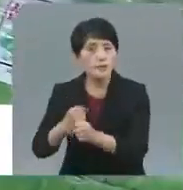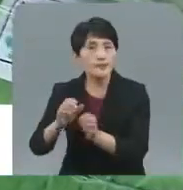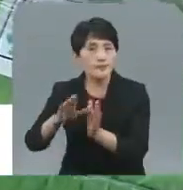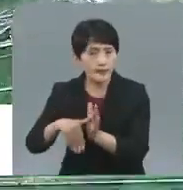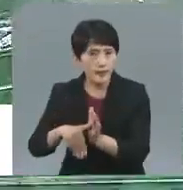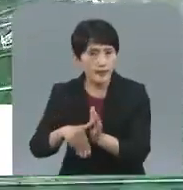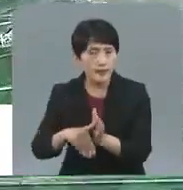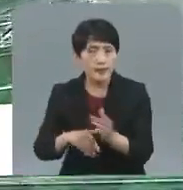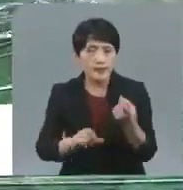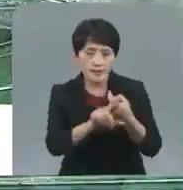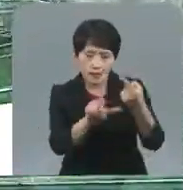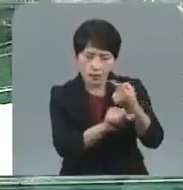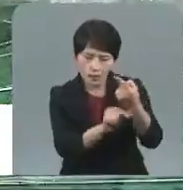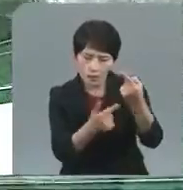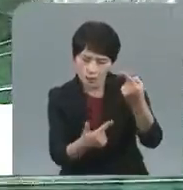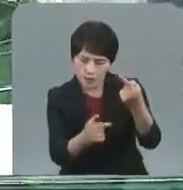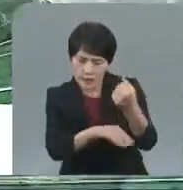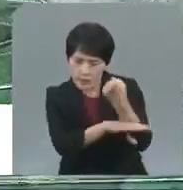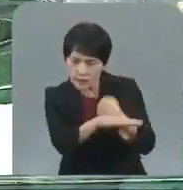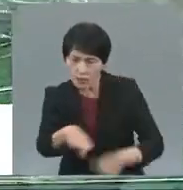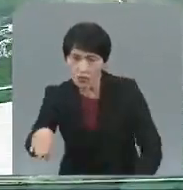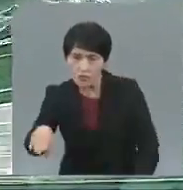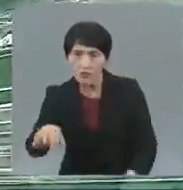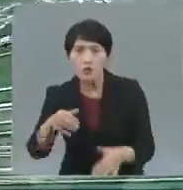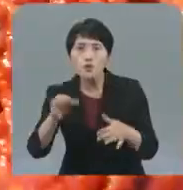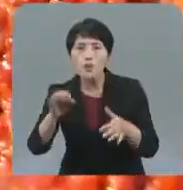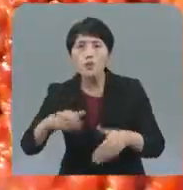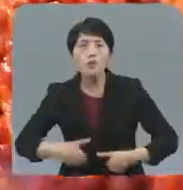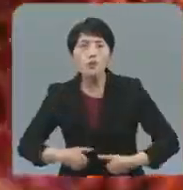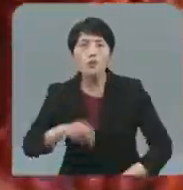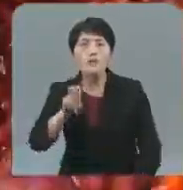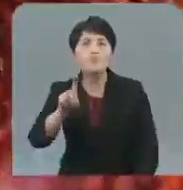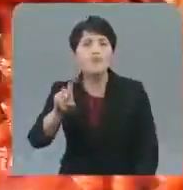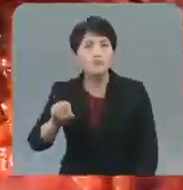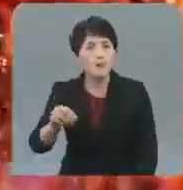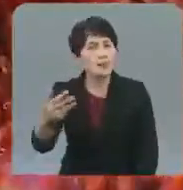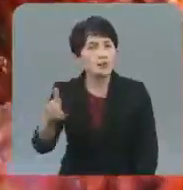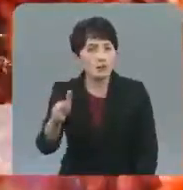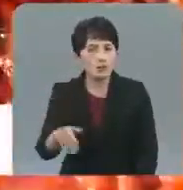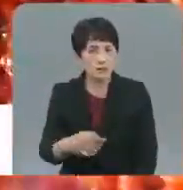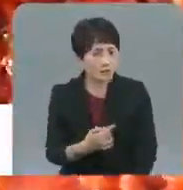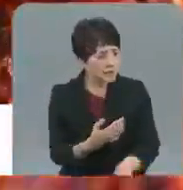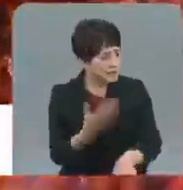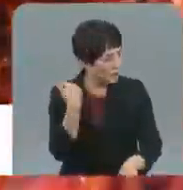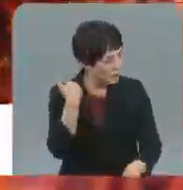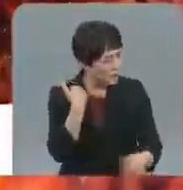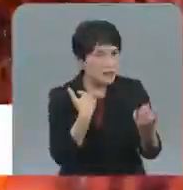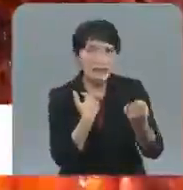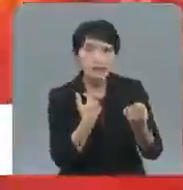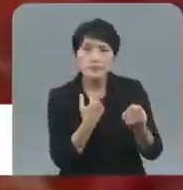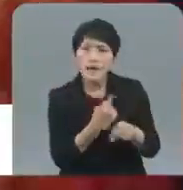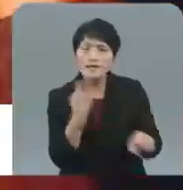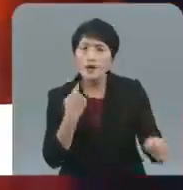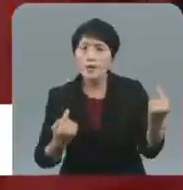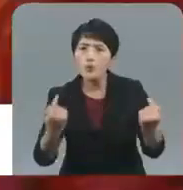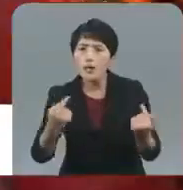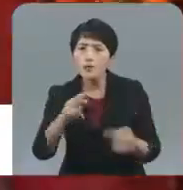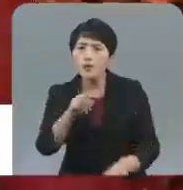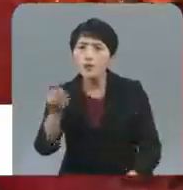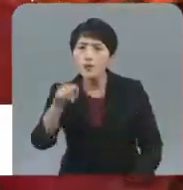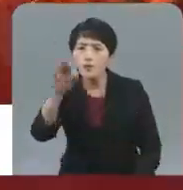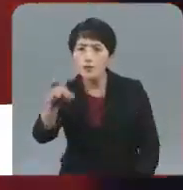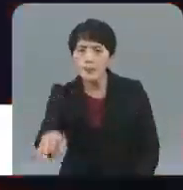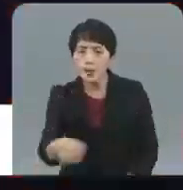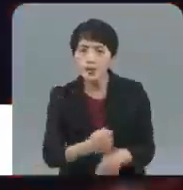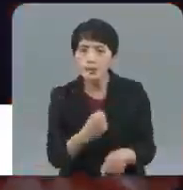和外出餐饮的价格。九日上午召开的首次会议讨论了粤东新奇的成本走势。据统计，